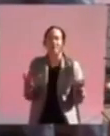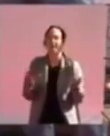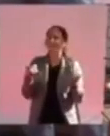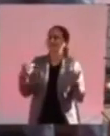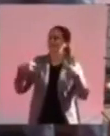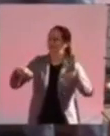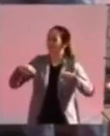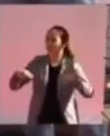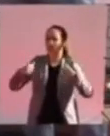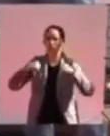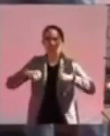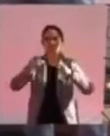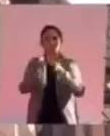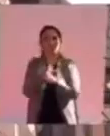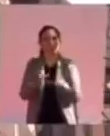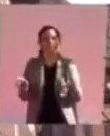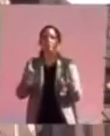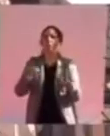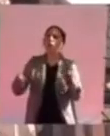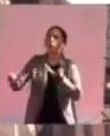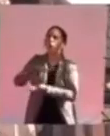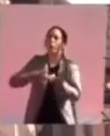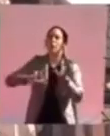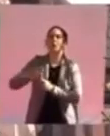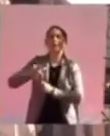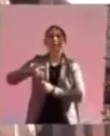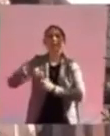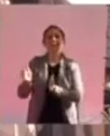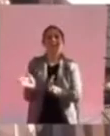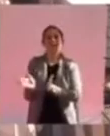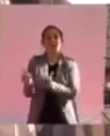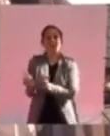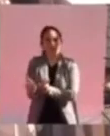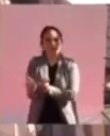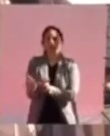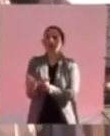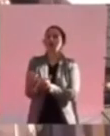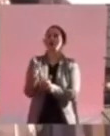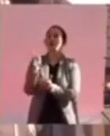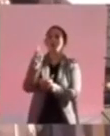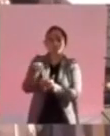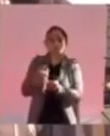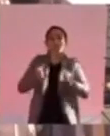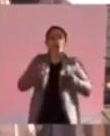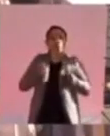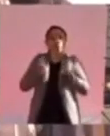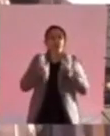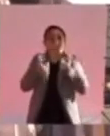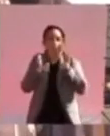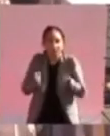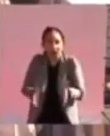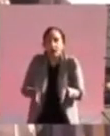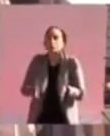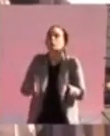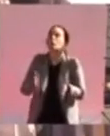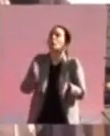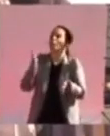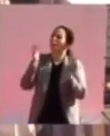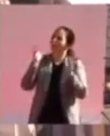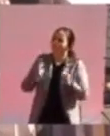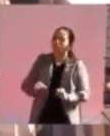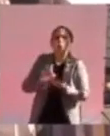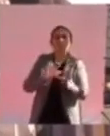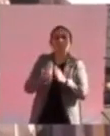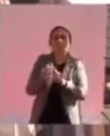collaborazione con il terzo settore e il volontariato può e deve e deve trovare un nuovo modo di